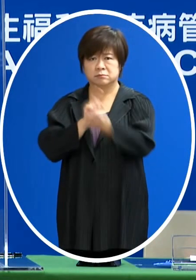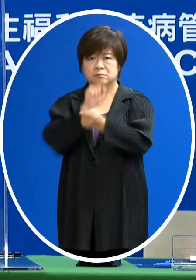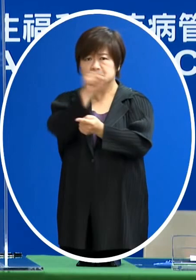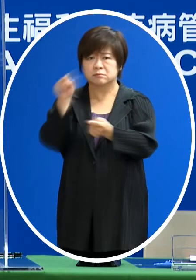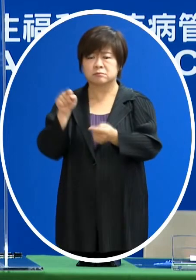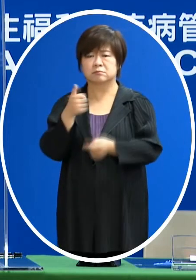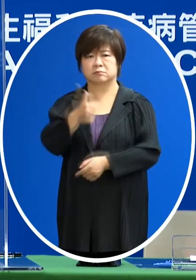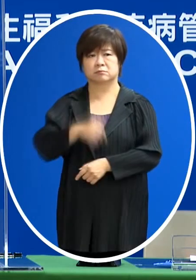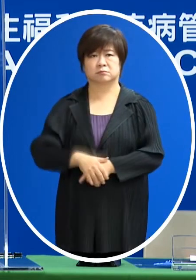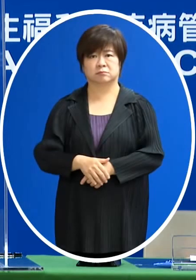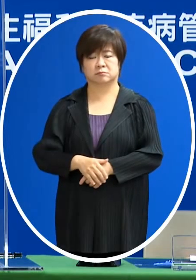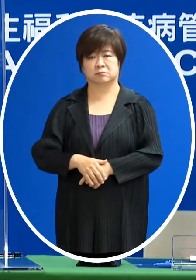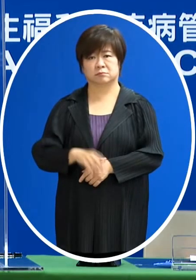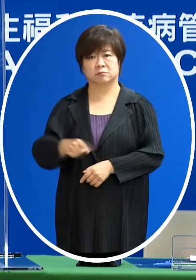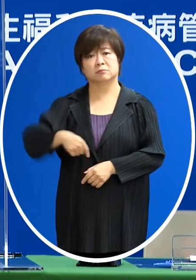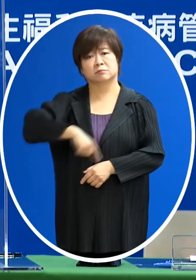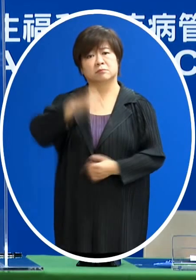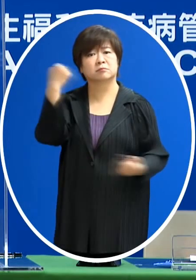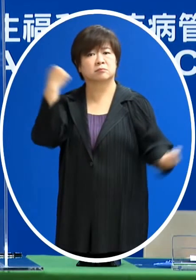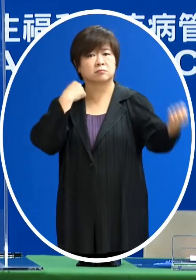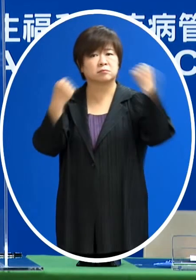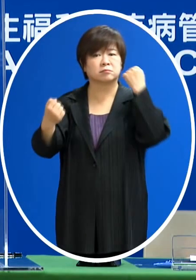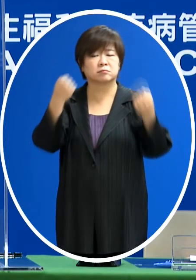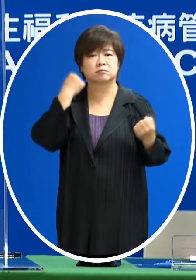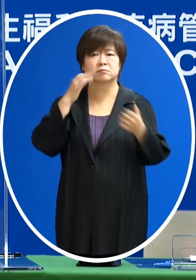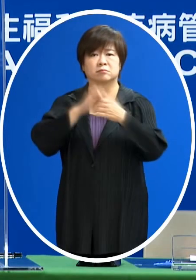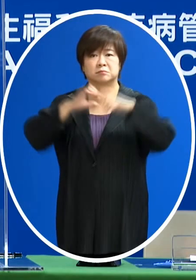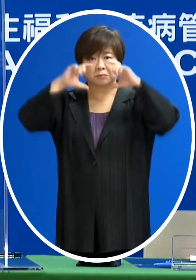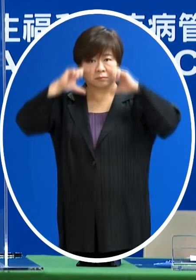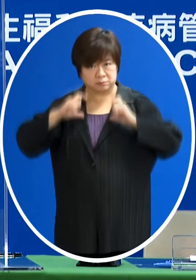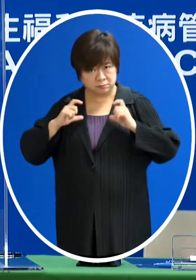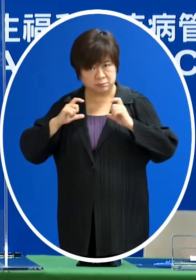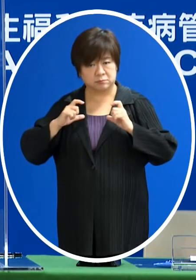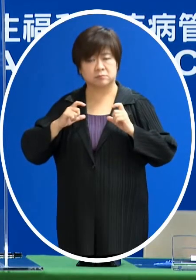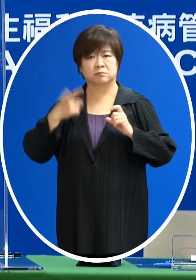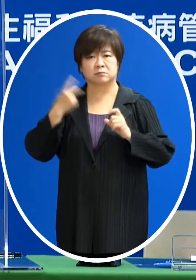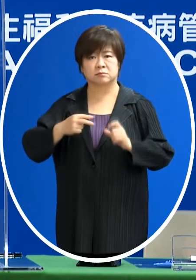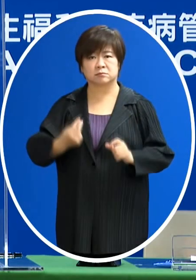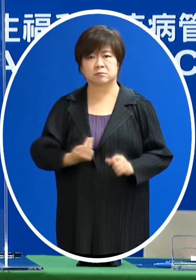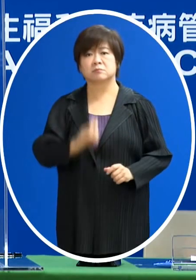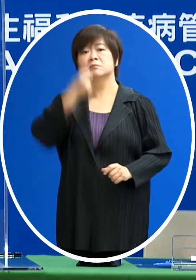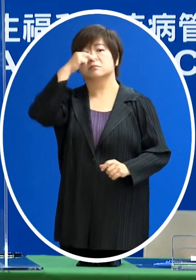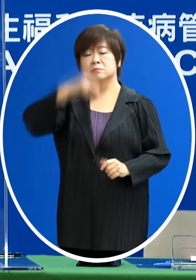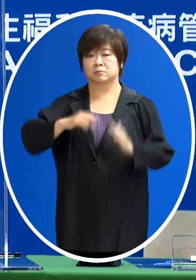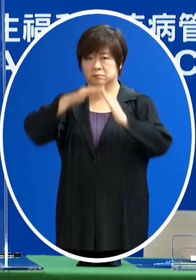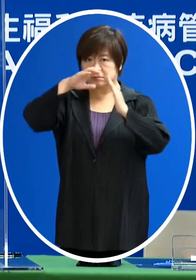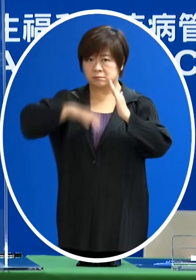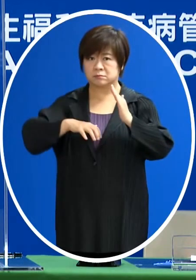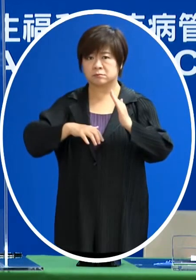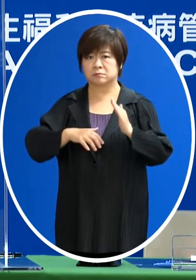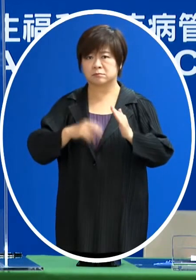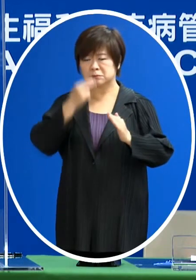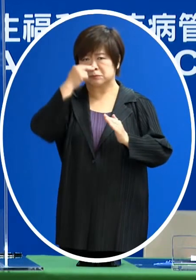就会把口罩脱下来，然后当然相对的，哦，呼吸室内这些都会有